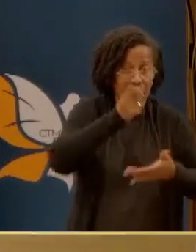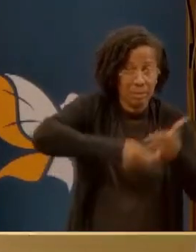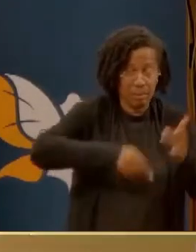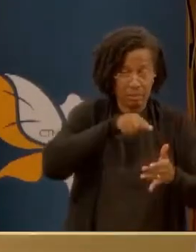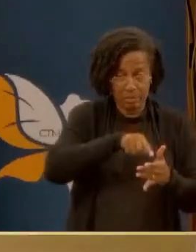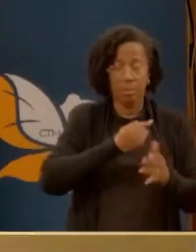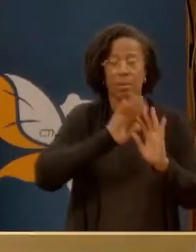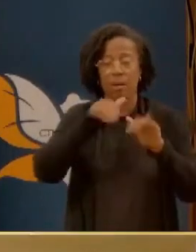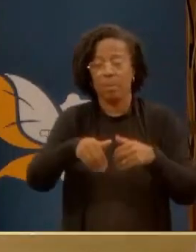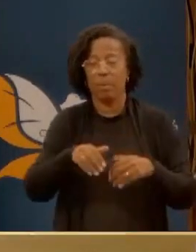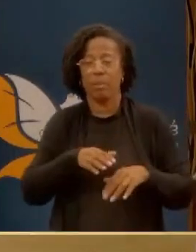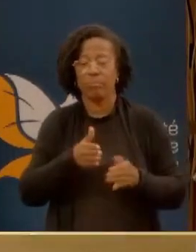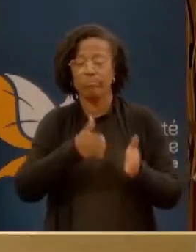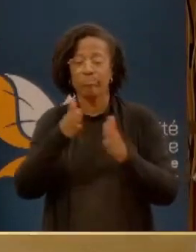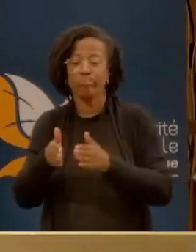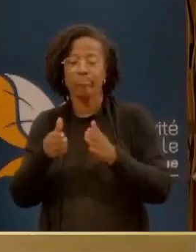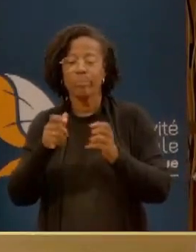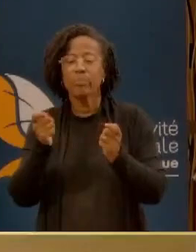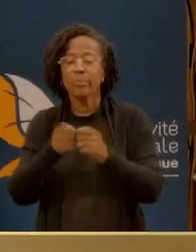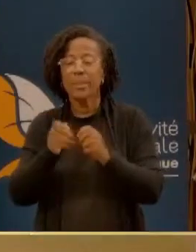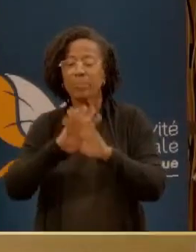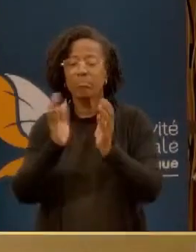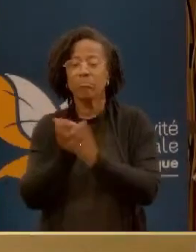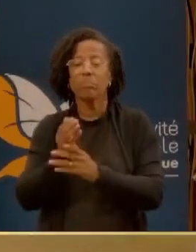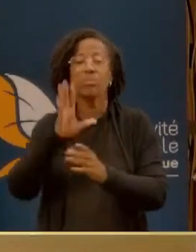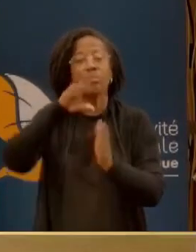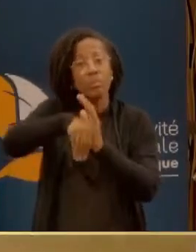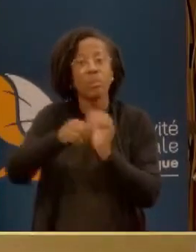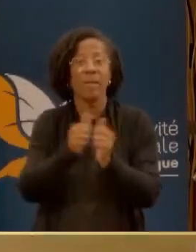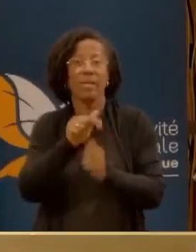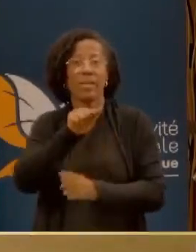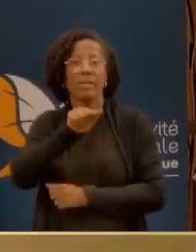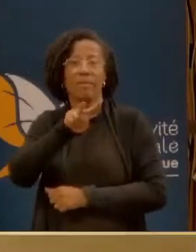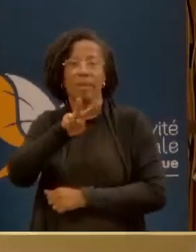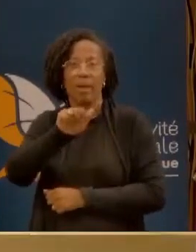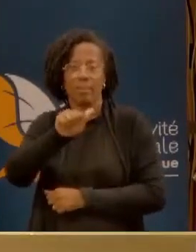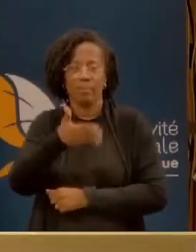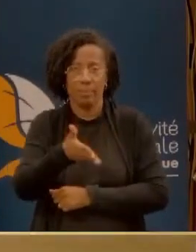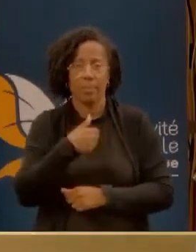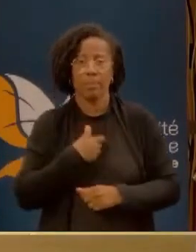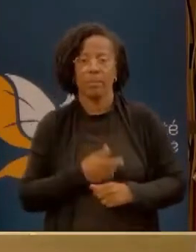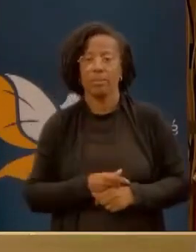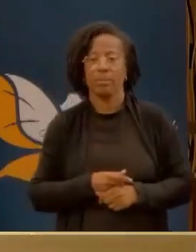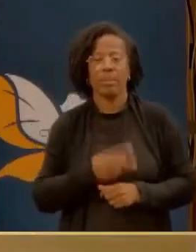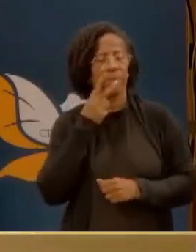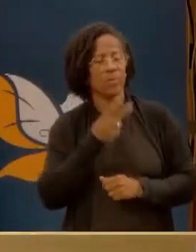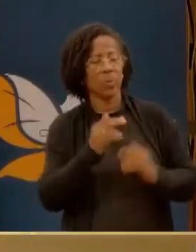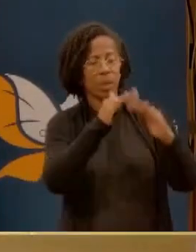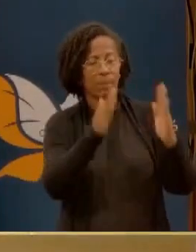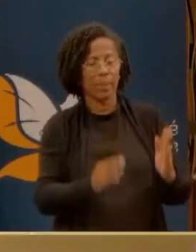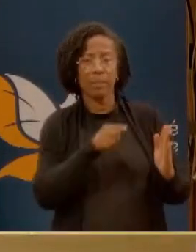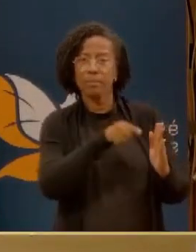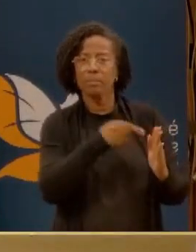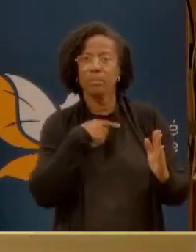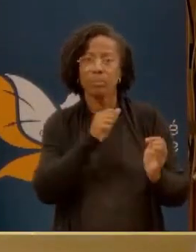Et puis ensuite, il y a le prix TVA. Mais j'ai vu que le cabinet préconise